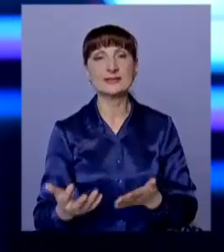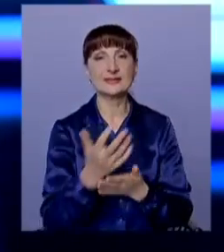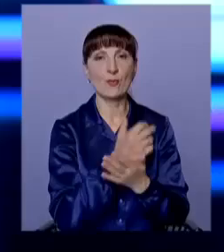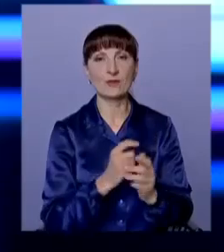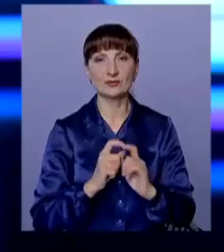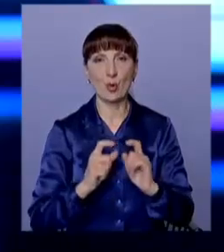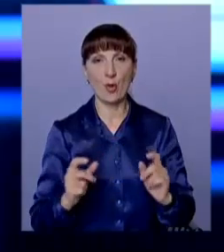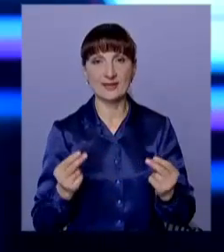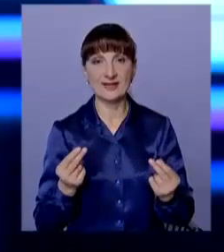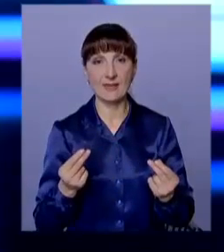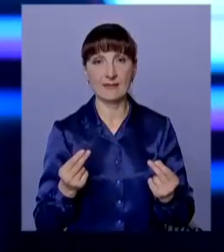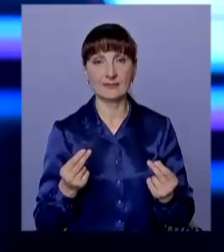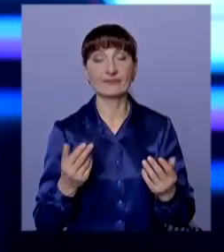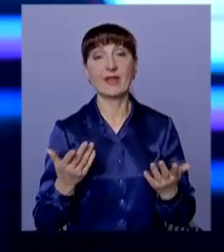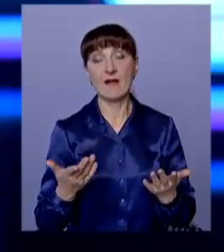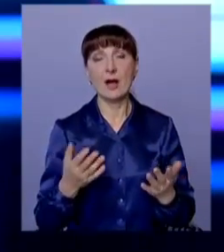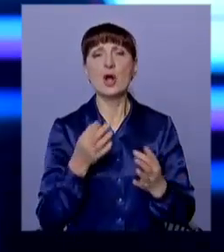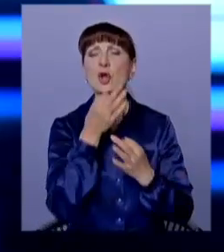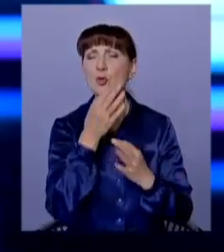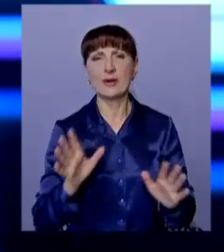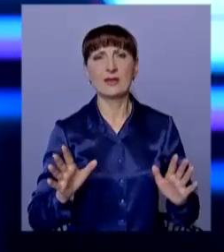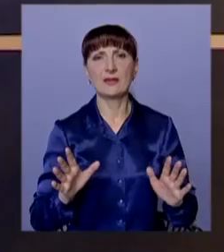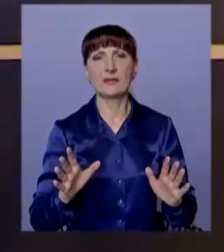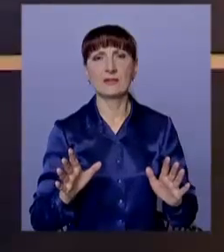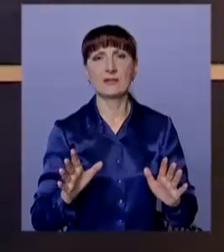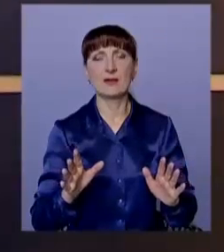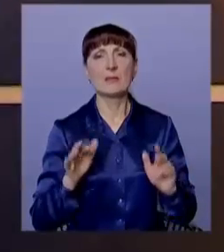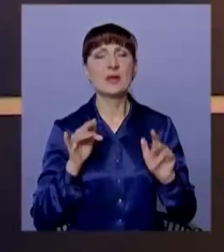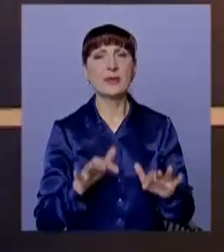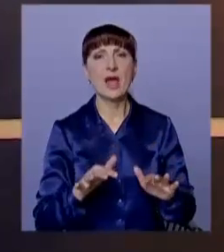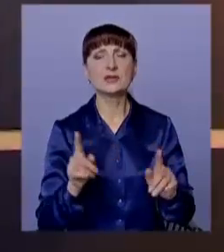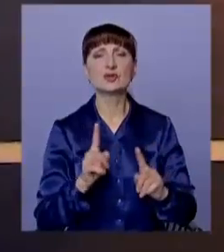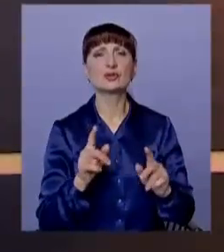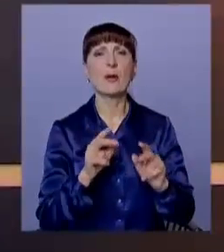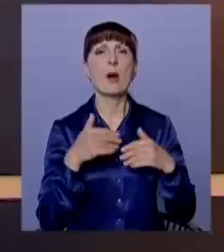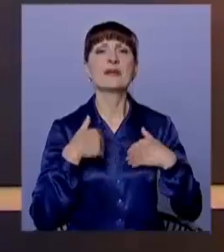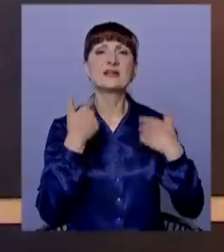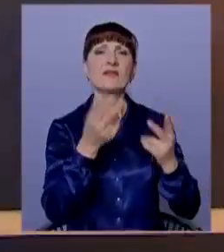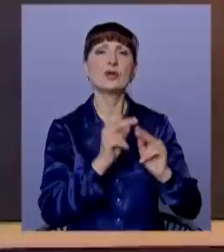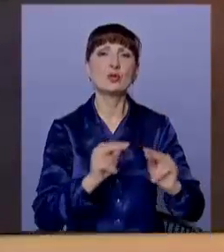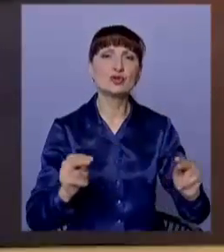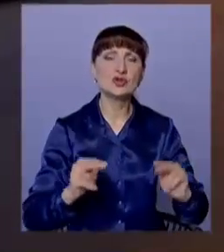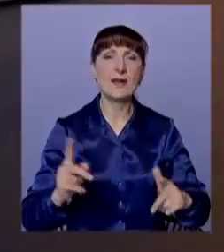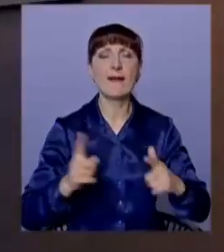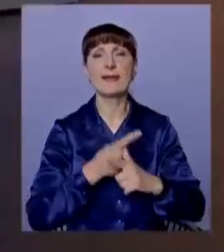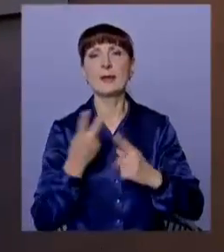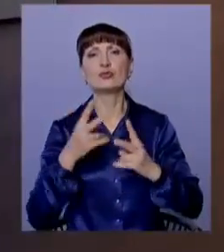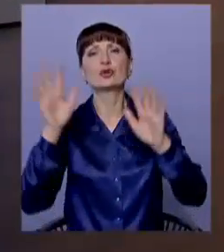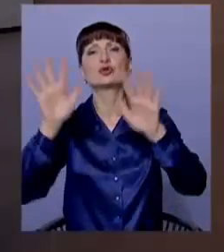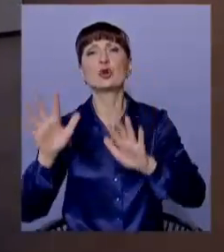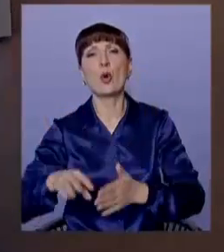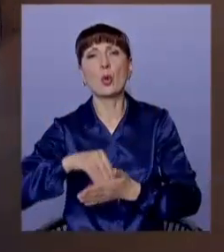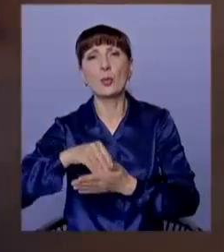школ. Любые сборы, то есть будь то внеклассные некие мероприятия, будь то поздравление с днем рождения любимого